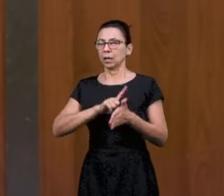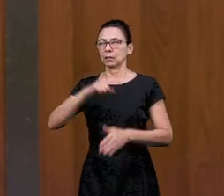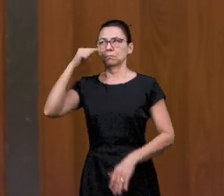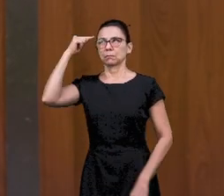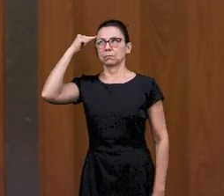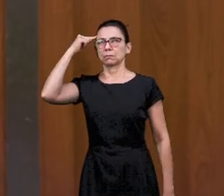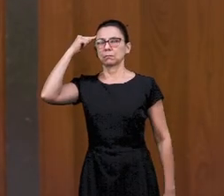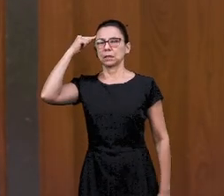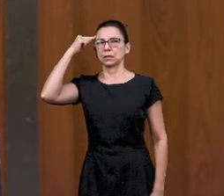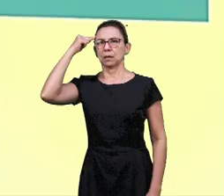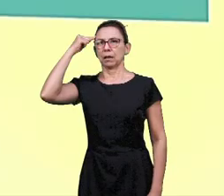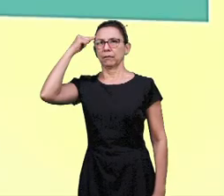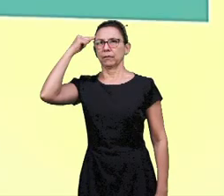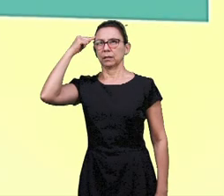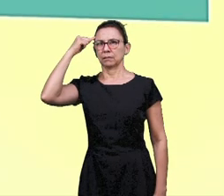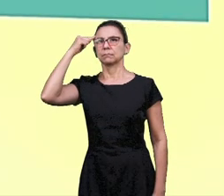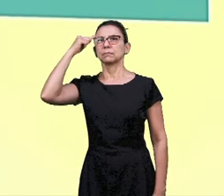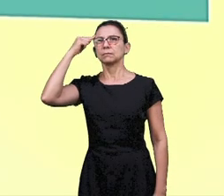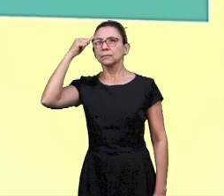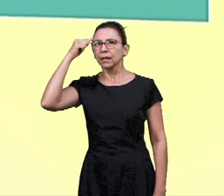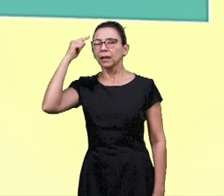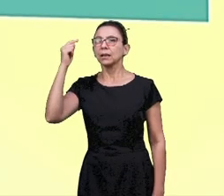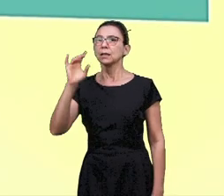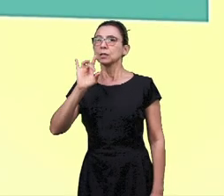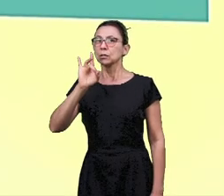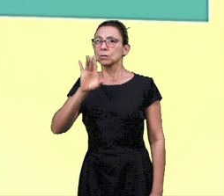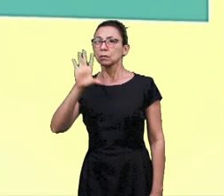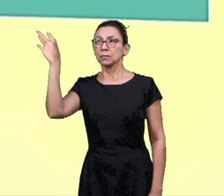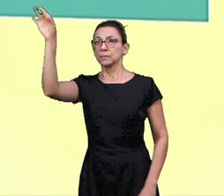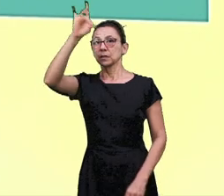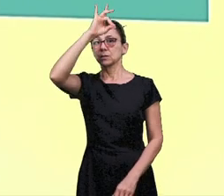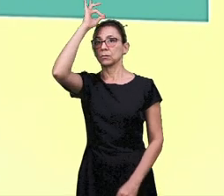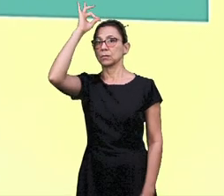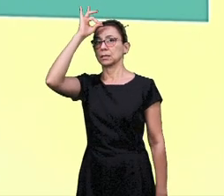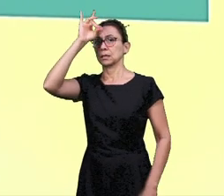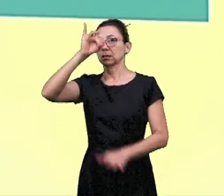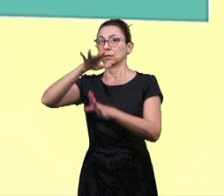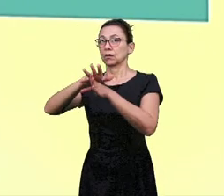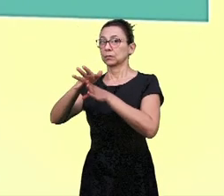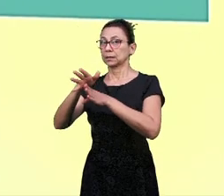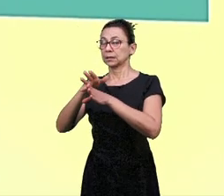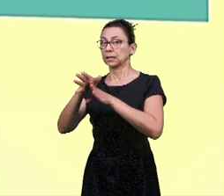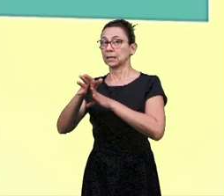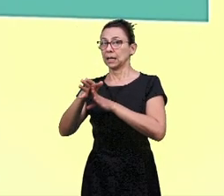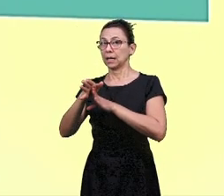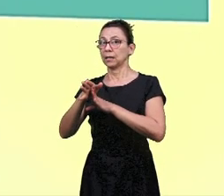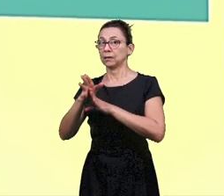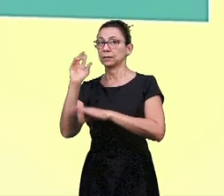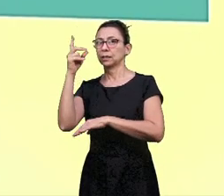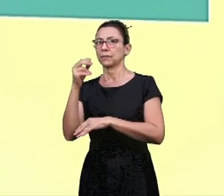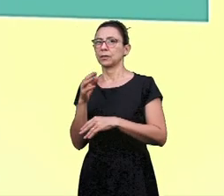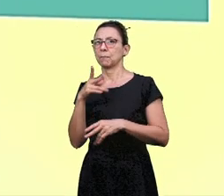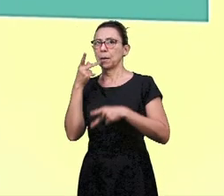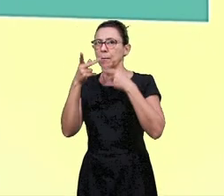parlait ce que le Saint-Esprit disait. David, il